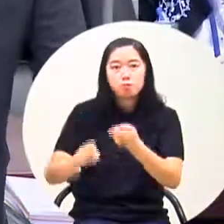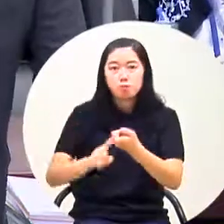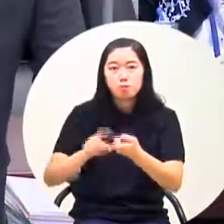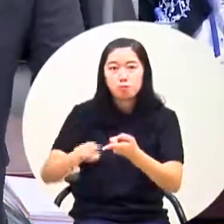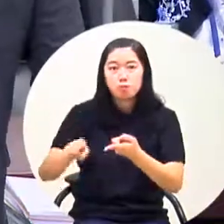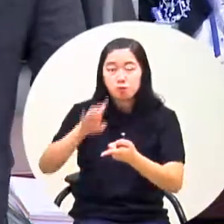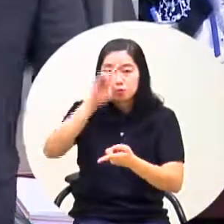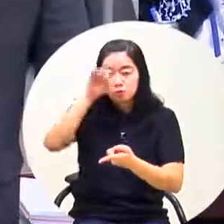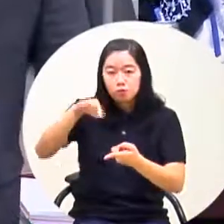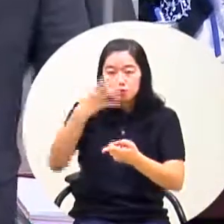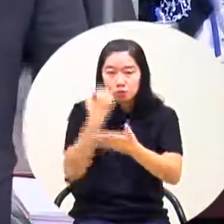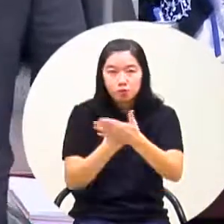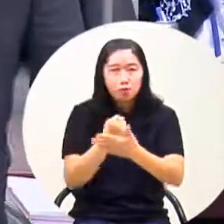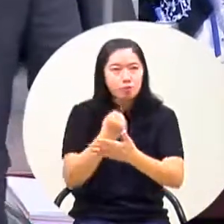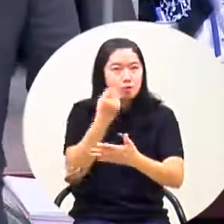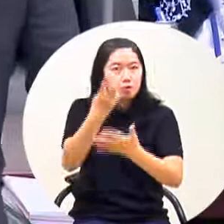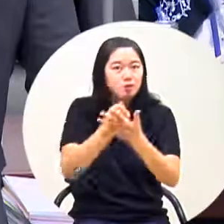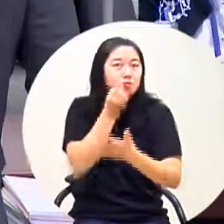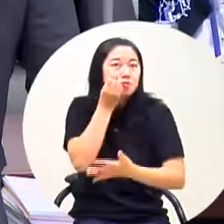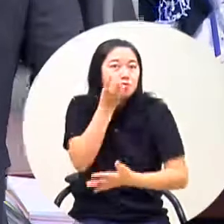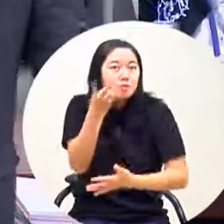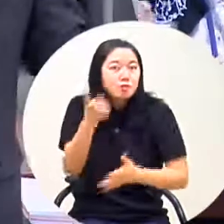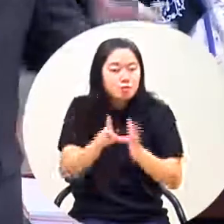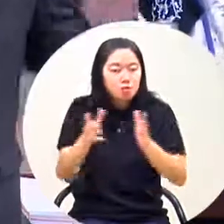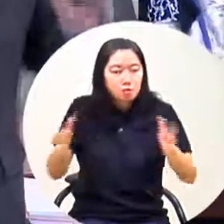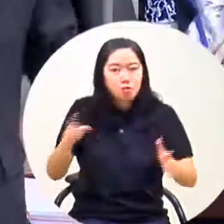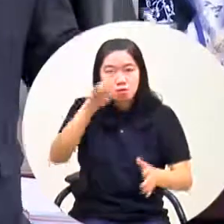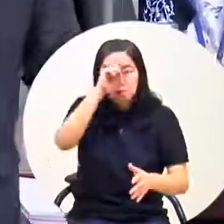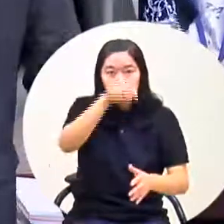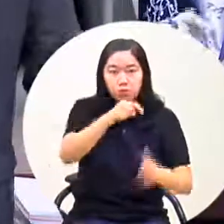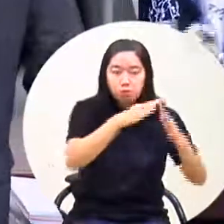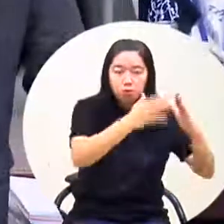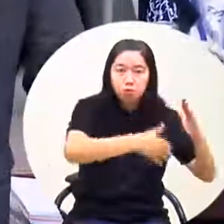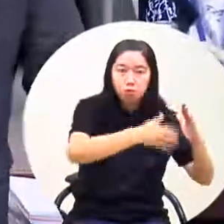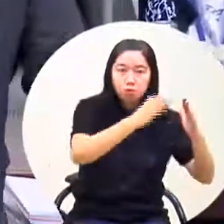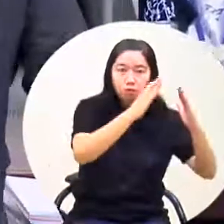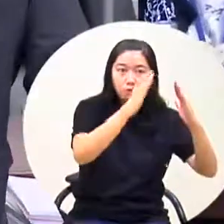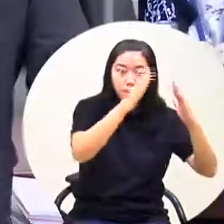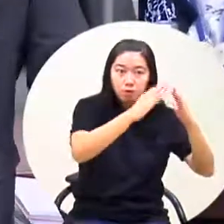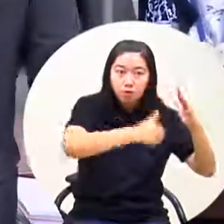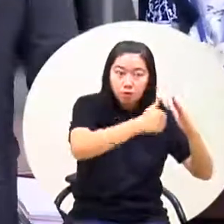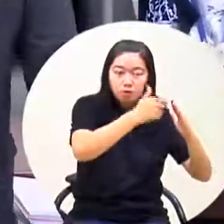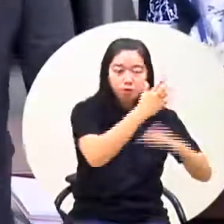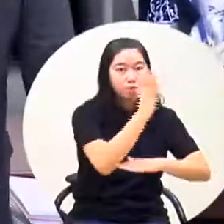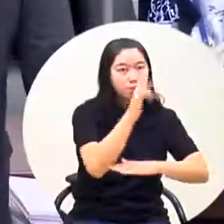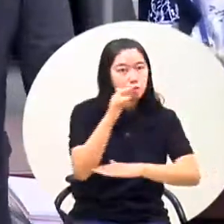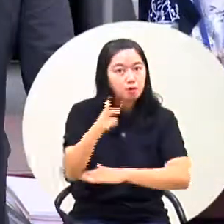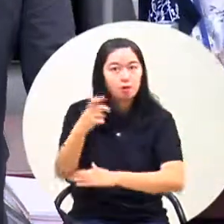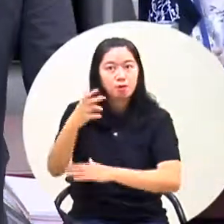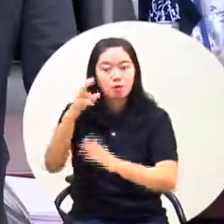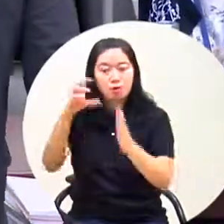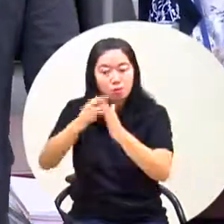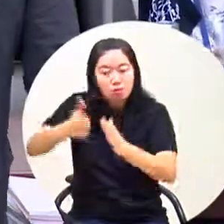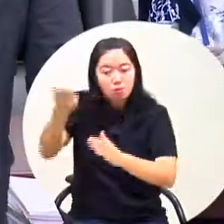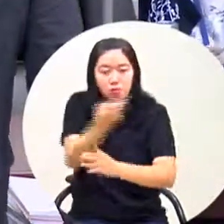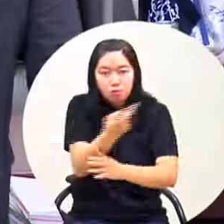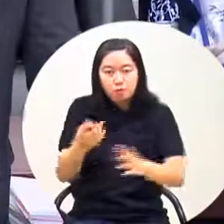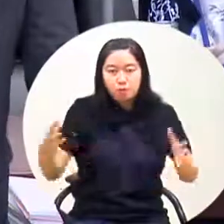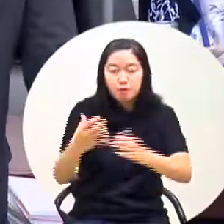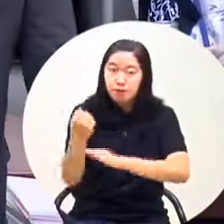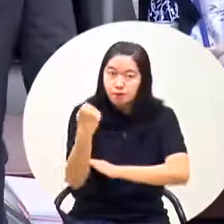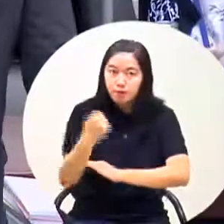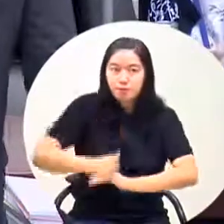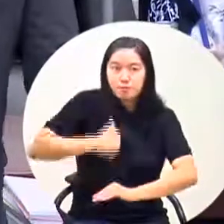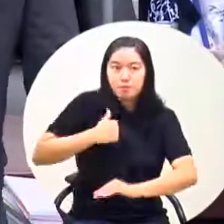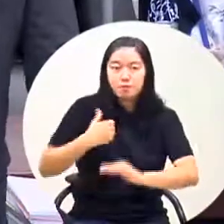下两个多月的时间，也希望局长这边跟市府共同来努力，未来共同来防治这样毒品，然后真的让毒